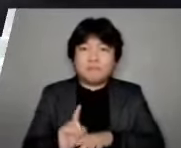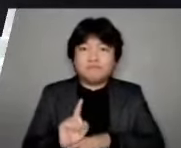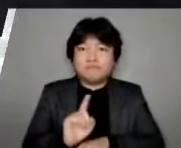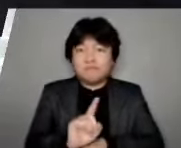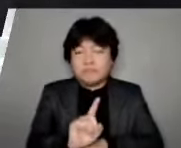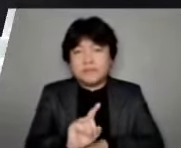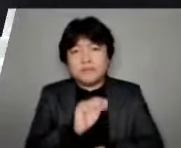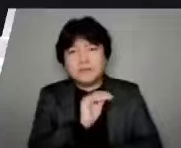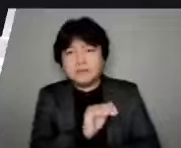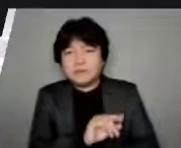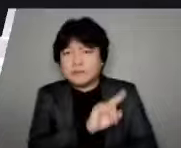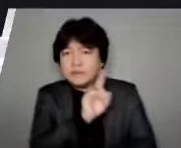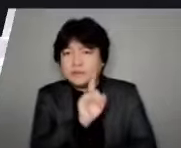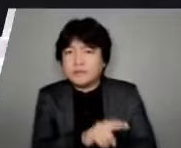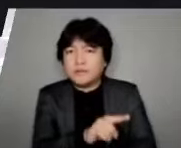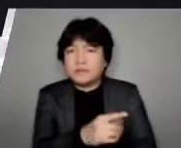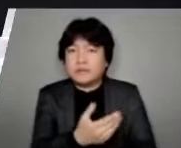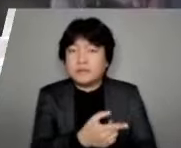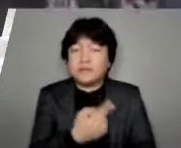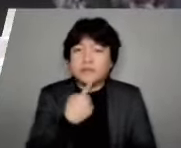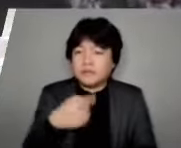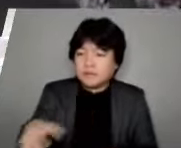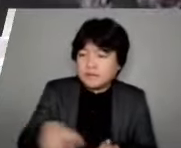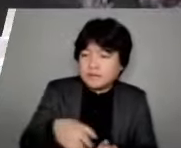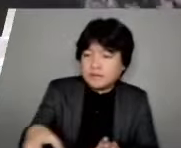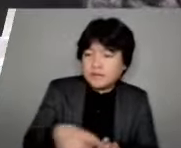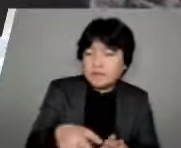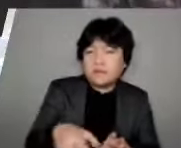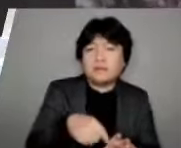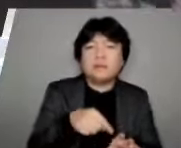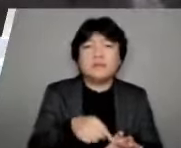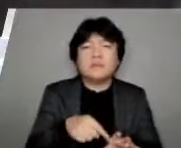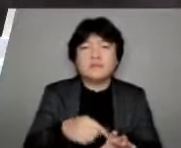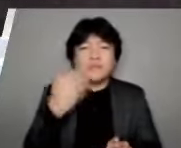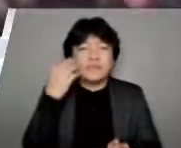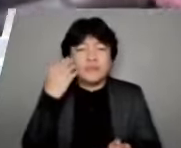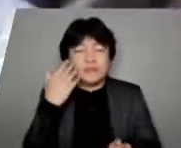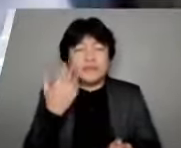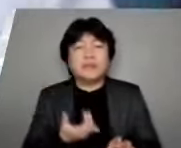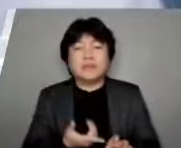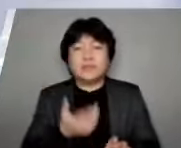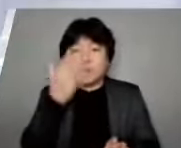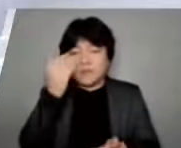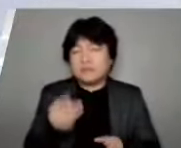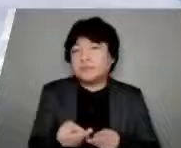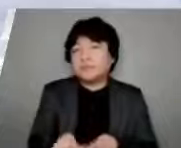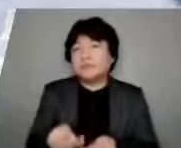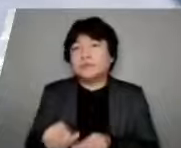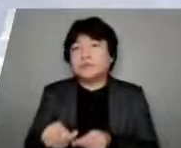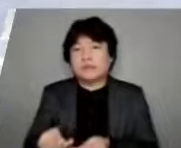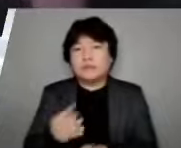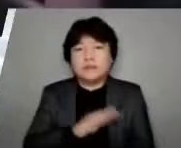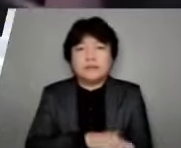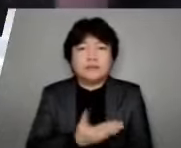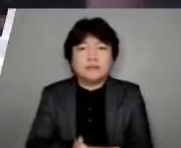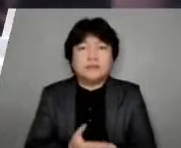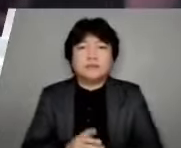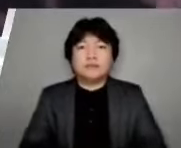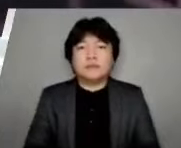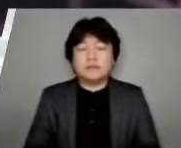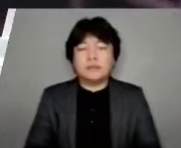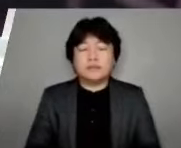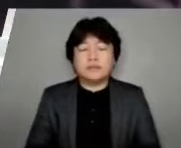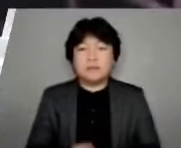matanong, nangangalakal pala siya para may pangkain sa kanyang limang anak na naiwan sa kanilang bahay. Tinanong ko kung di ba